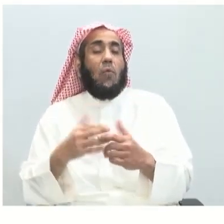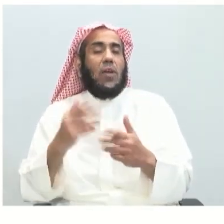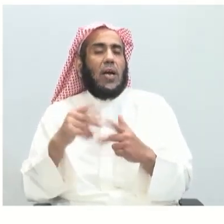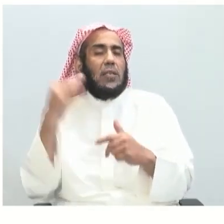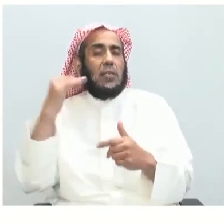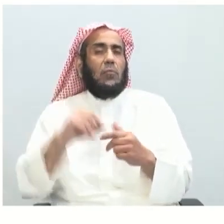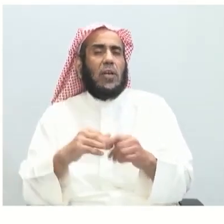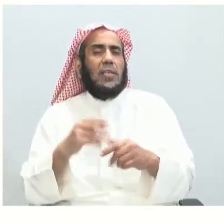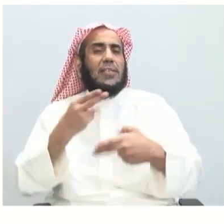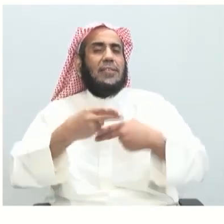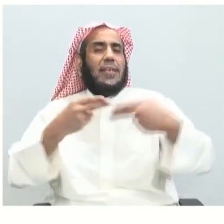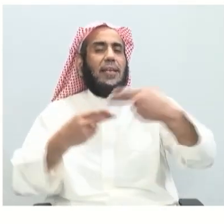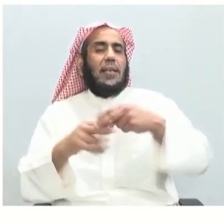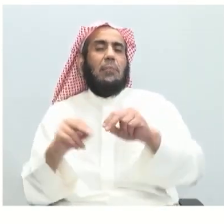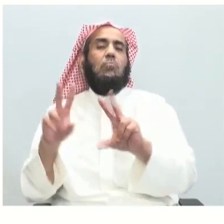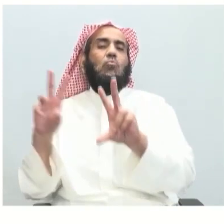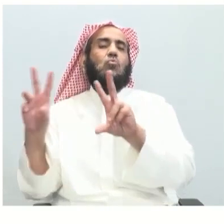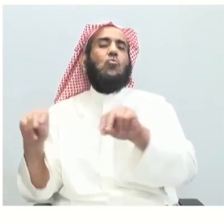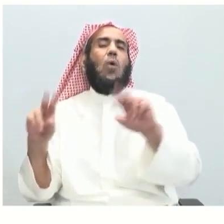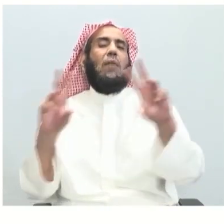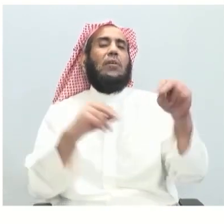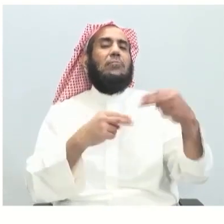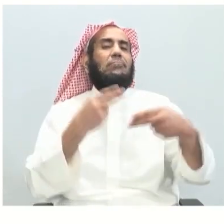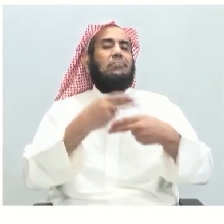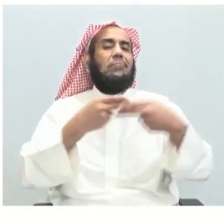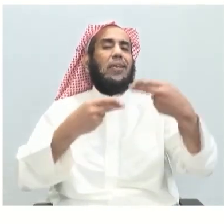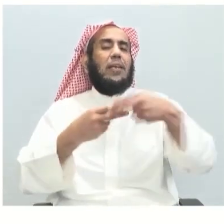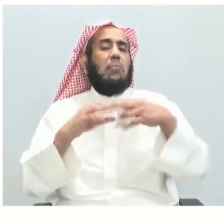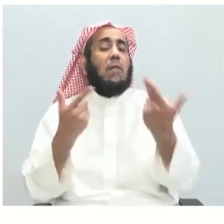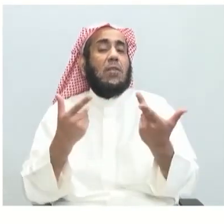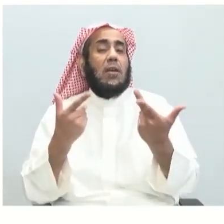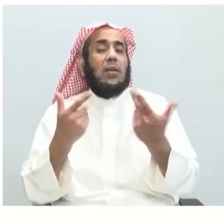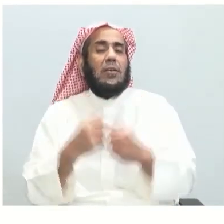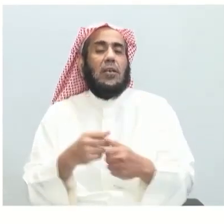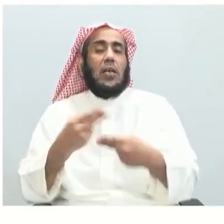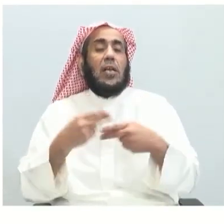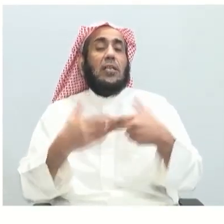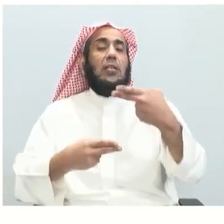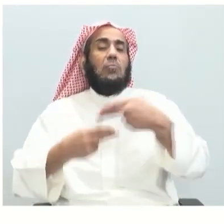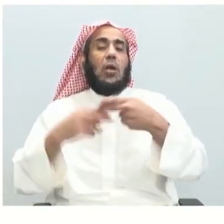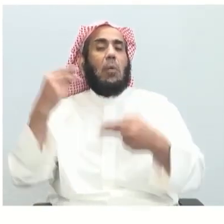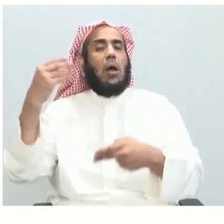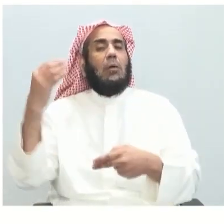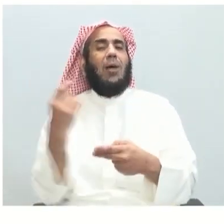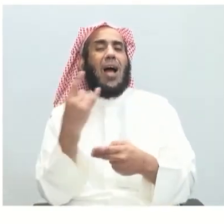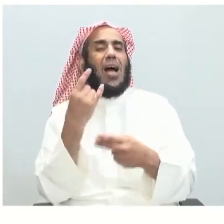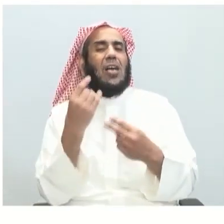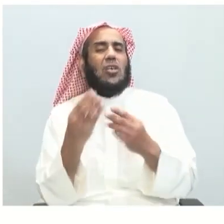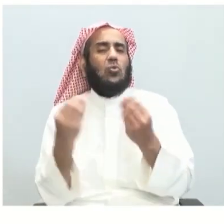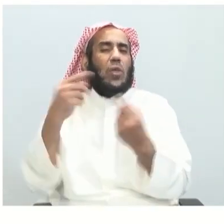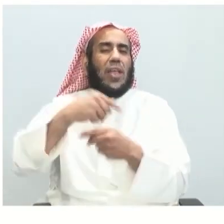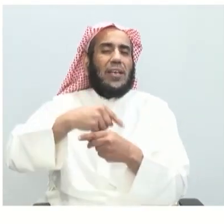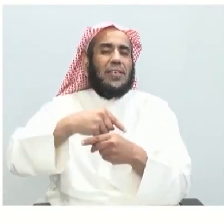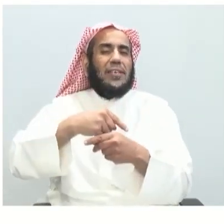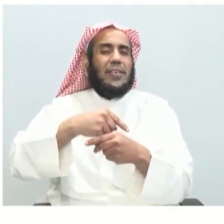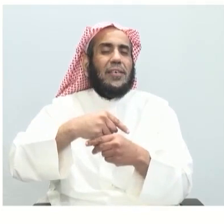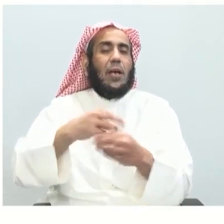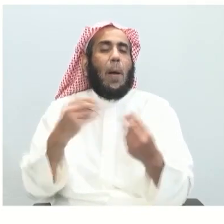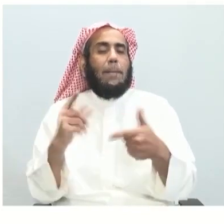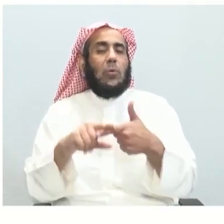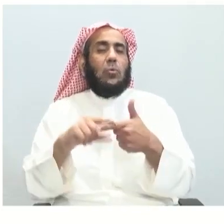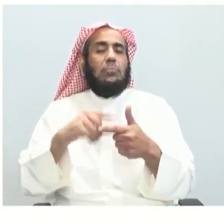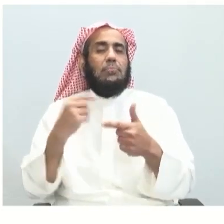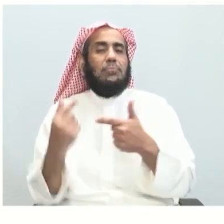التركيب يوافق في حاله التركيب يوافق اذا كان في اعداد مركبه عشره في الجزء الثاني هو يوافق